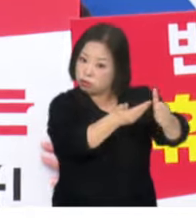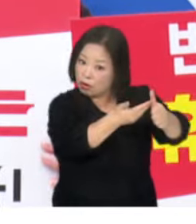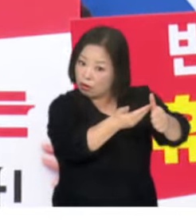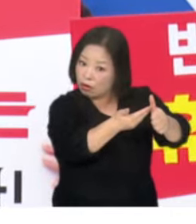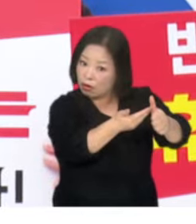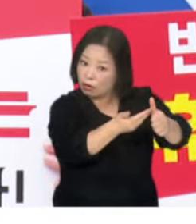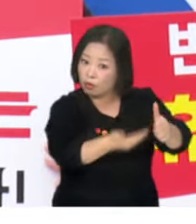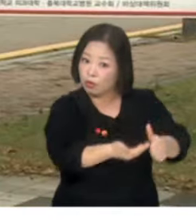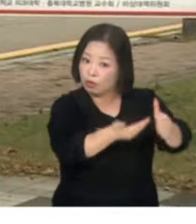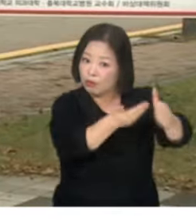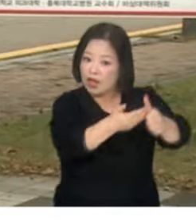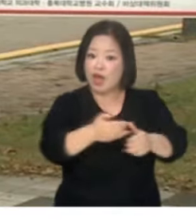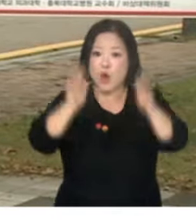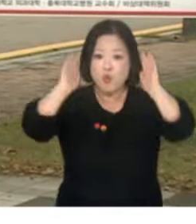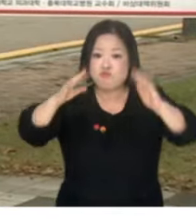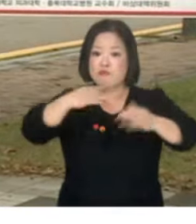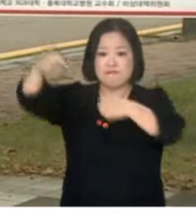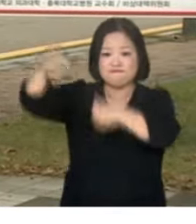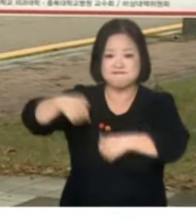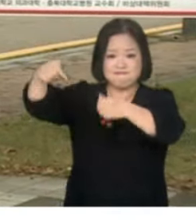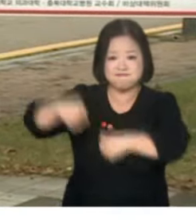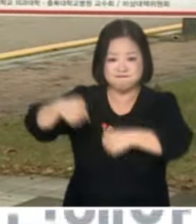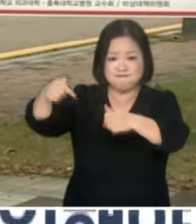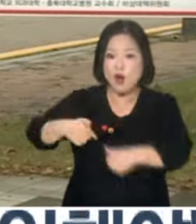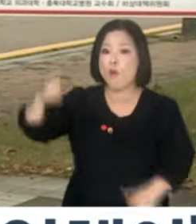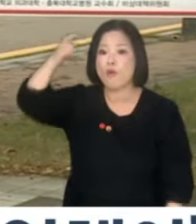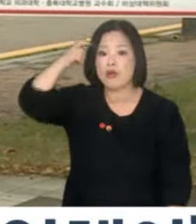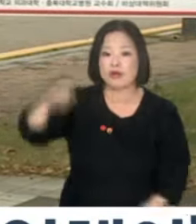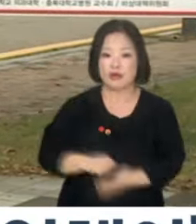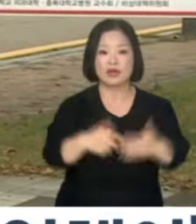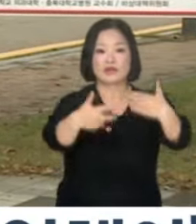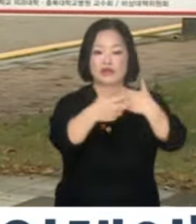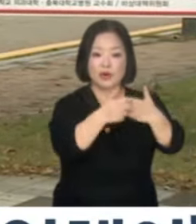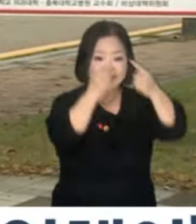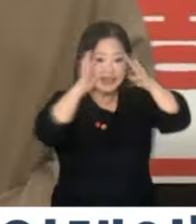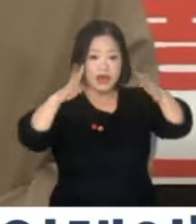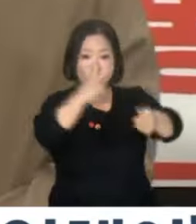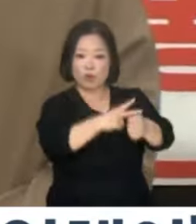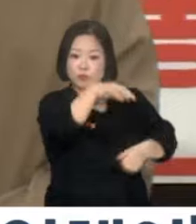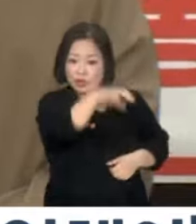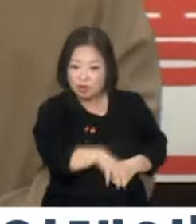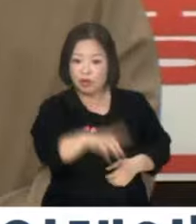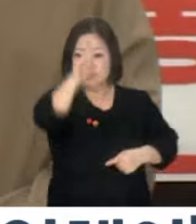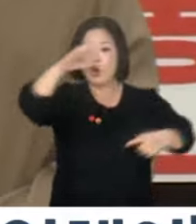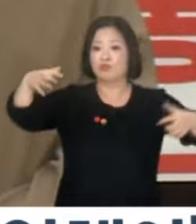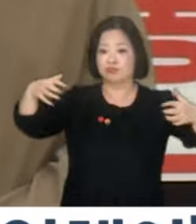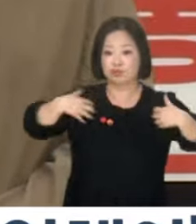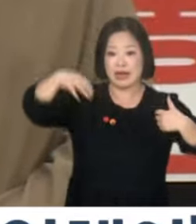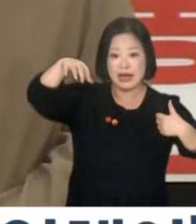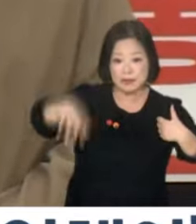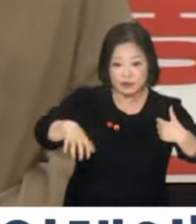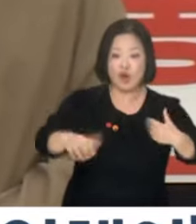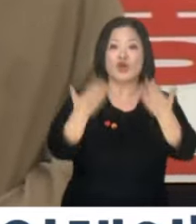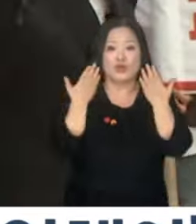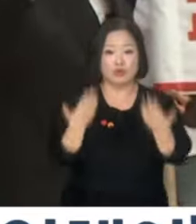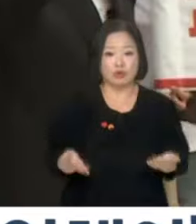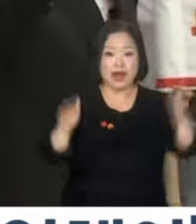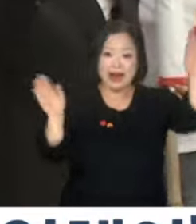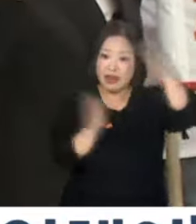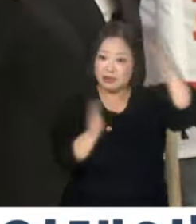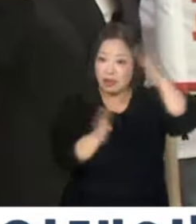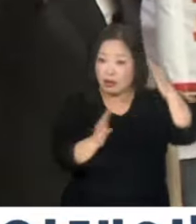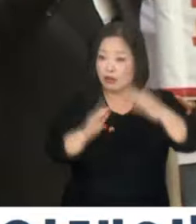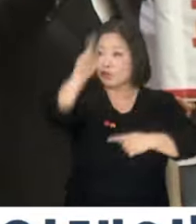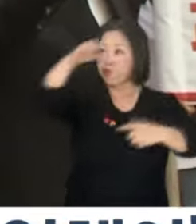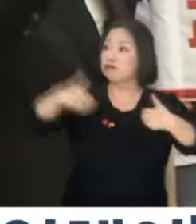명령받고 있습니다. 이보다 앞서 의대 교수단체가 교육부 앞에서 연 항의 집회에서도 휴학 승인에 정부가 관여해선